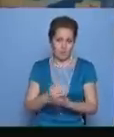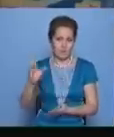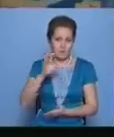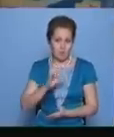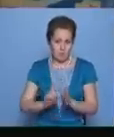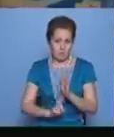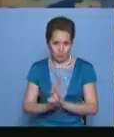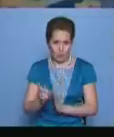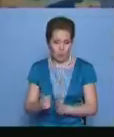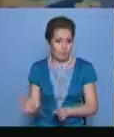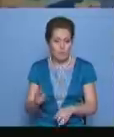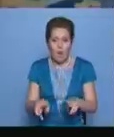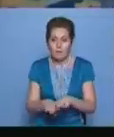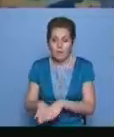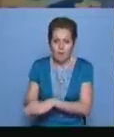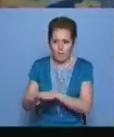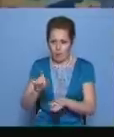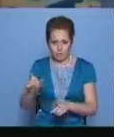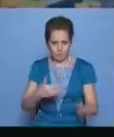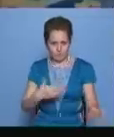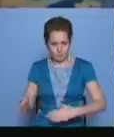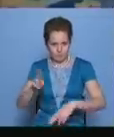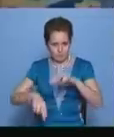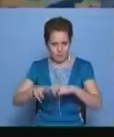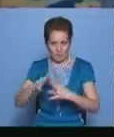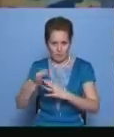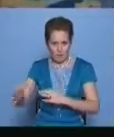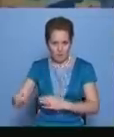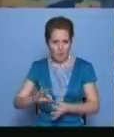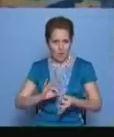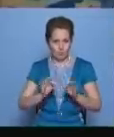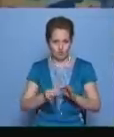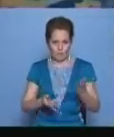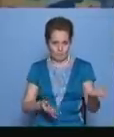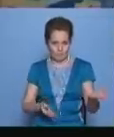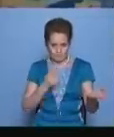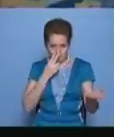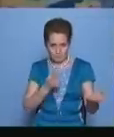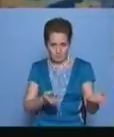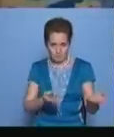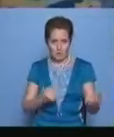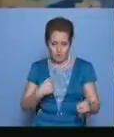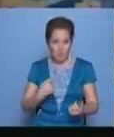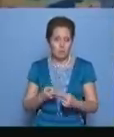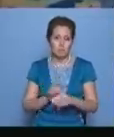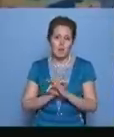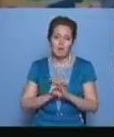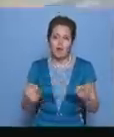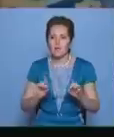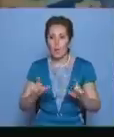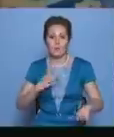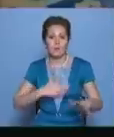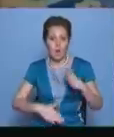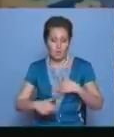месяце. Но люди сдали садики. Какие садики мы с вами видели, какие они прекрасные, как люди радуются.